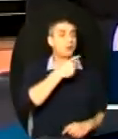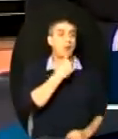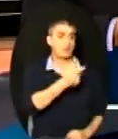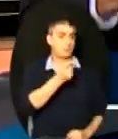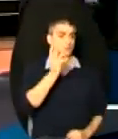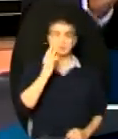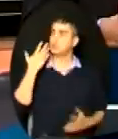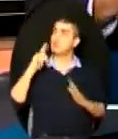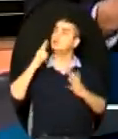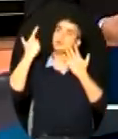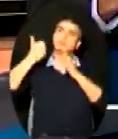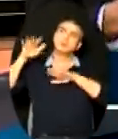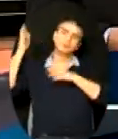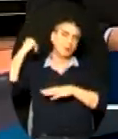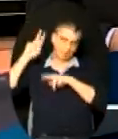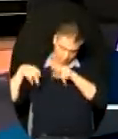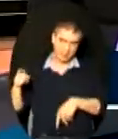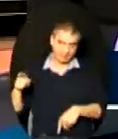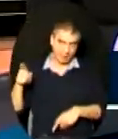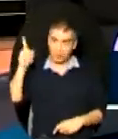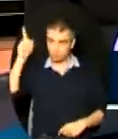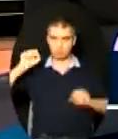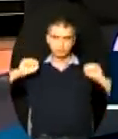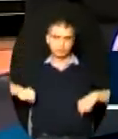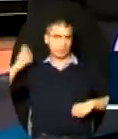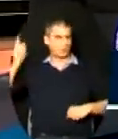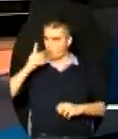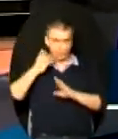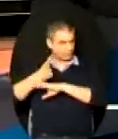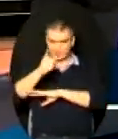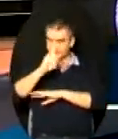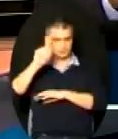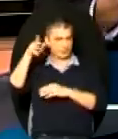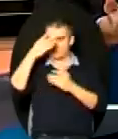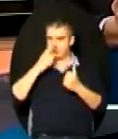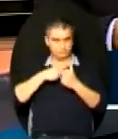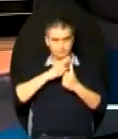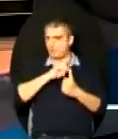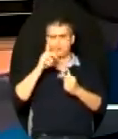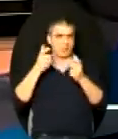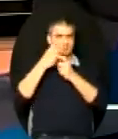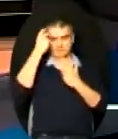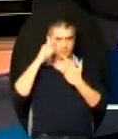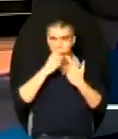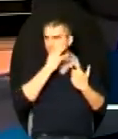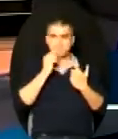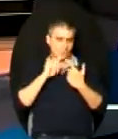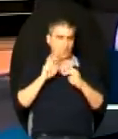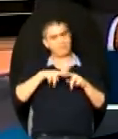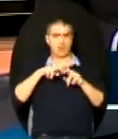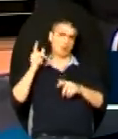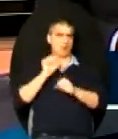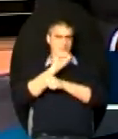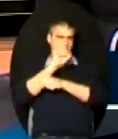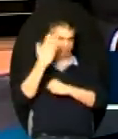שבע שנים לראש הממשלה לטפל. הוא הריבון, הוא לא נכנס לא לשם ולא למגזר הבדואי. אני רוצה